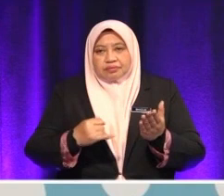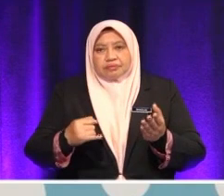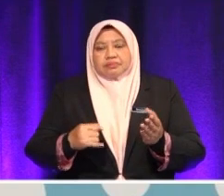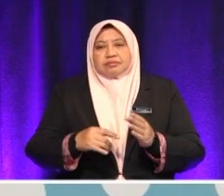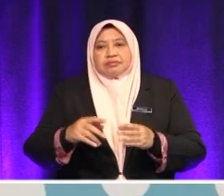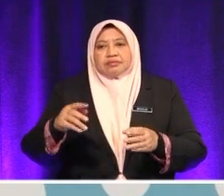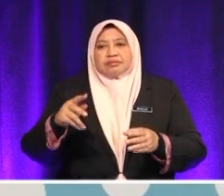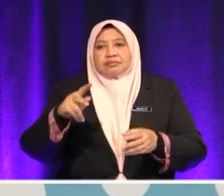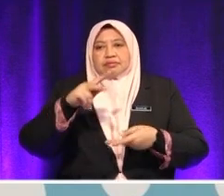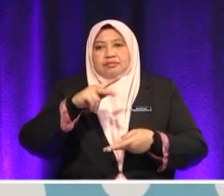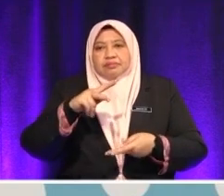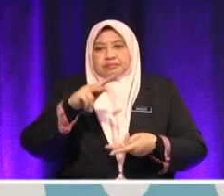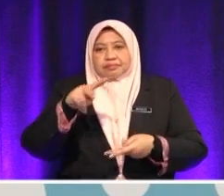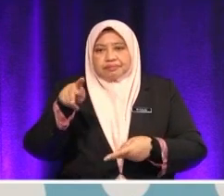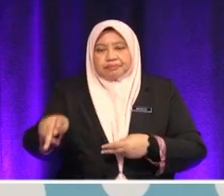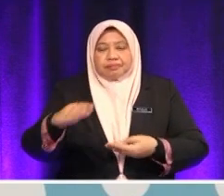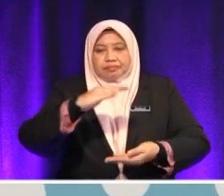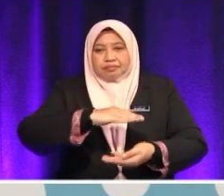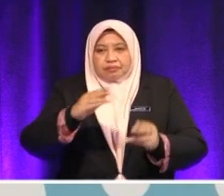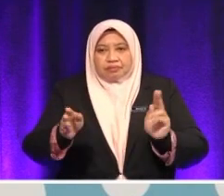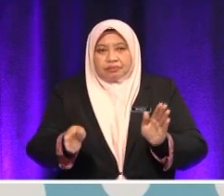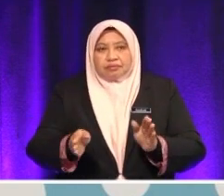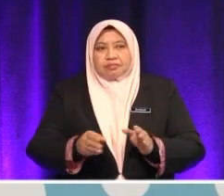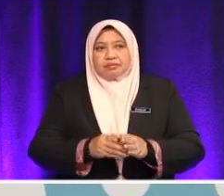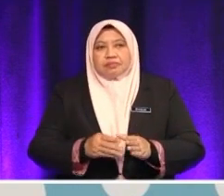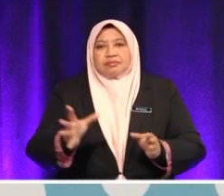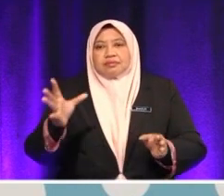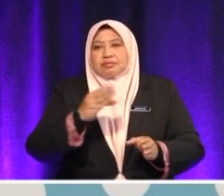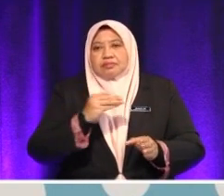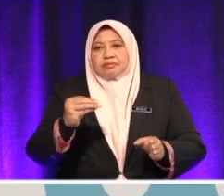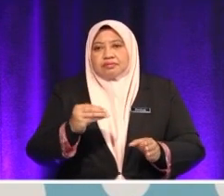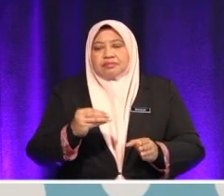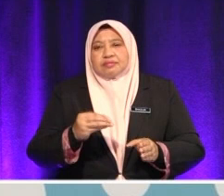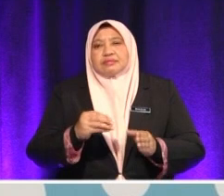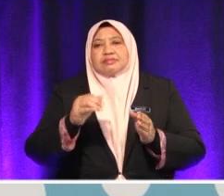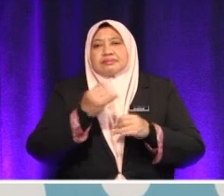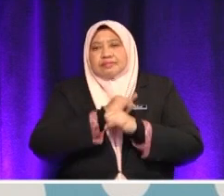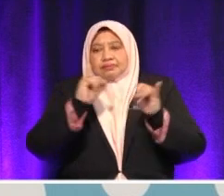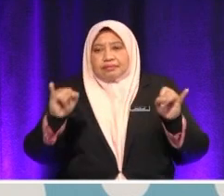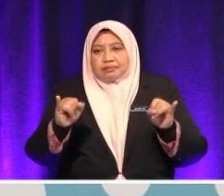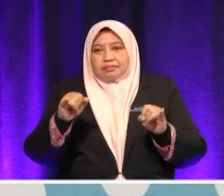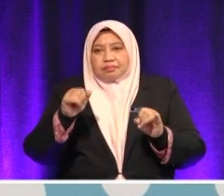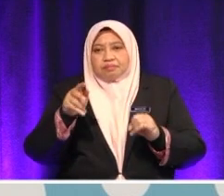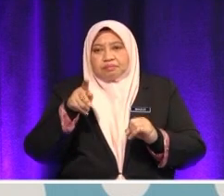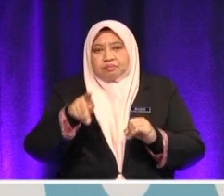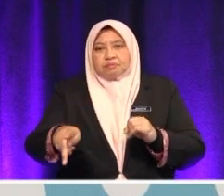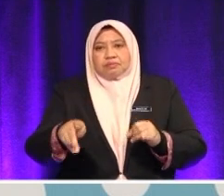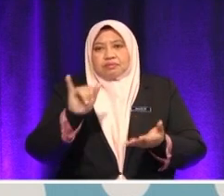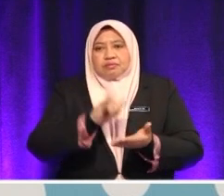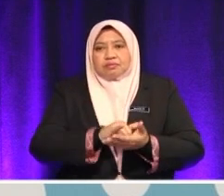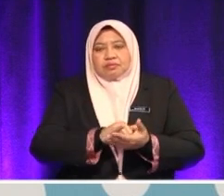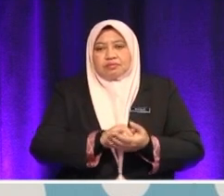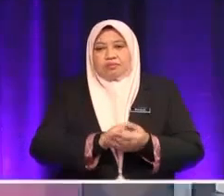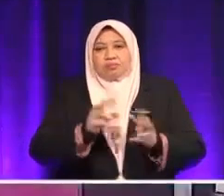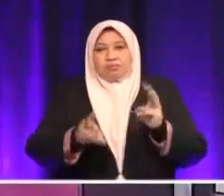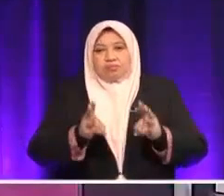grafik itu lukis tadi dan tafsirkan plot kota itu jadi di sini Hanif kita nampak walaupun